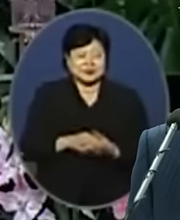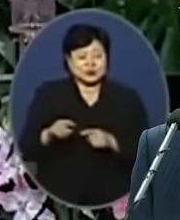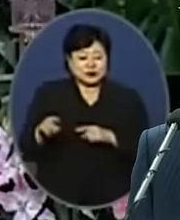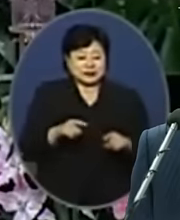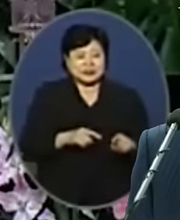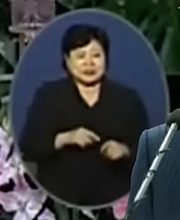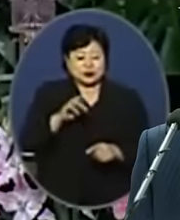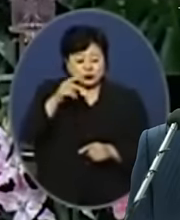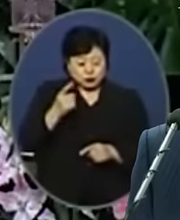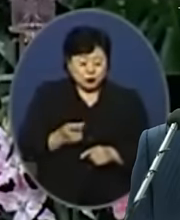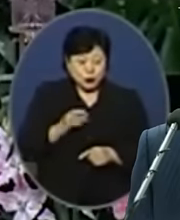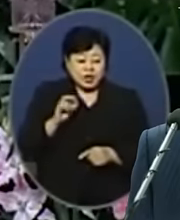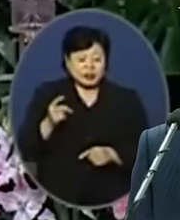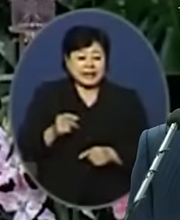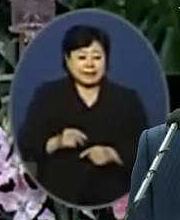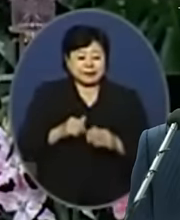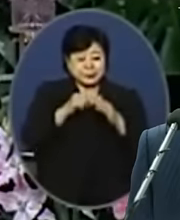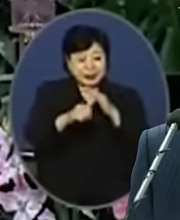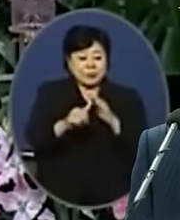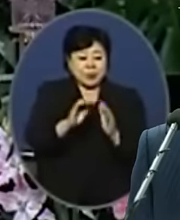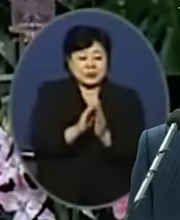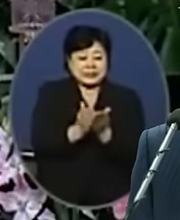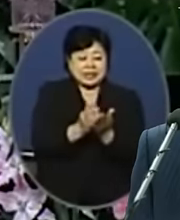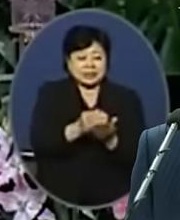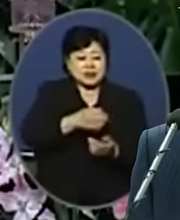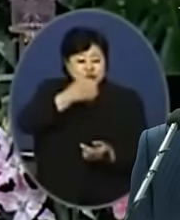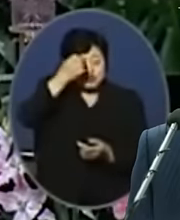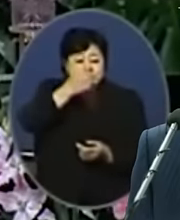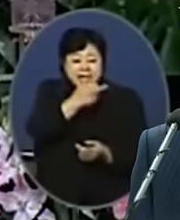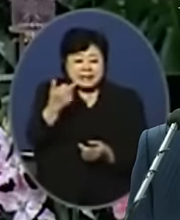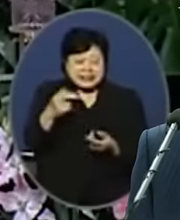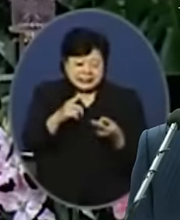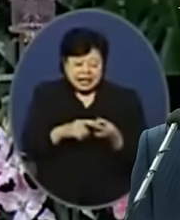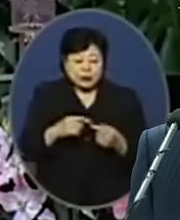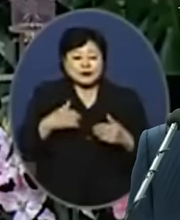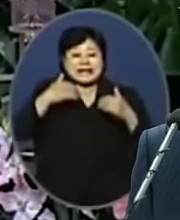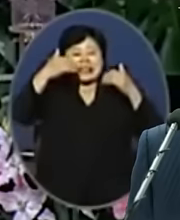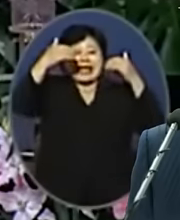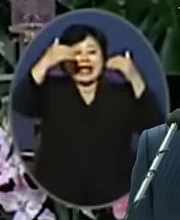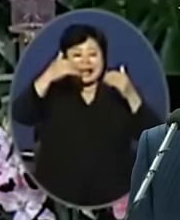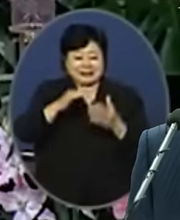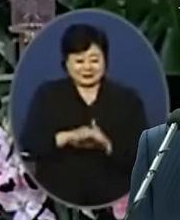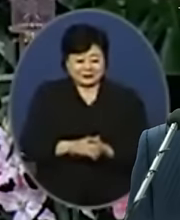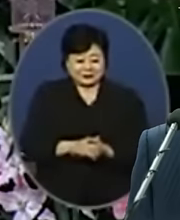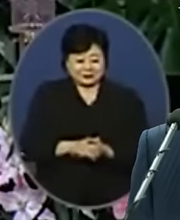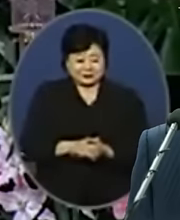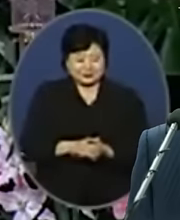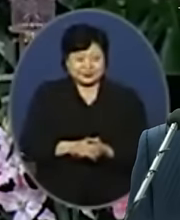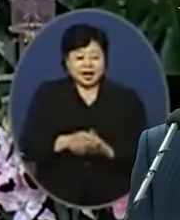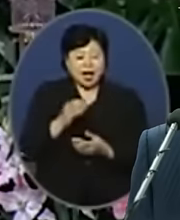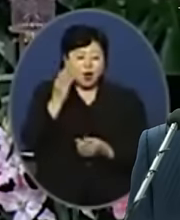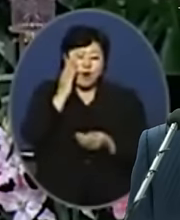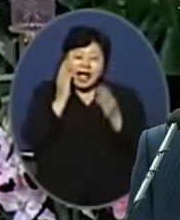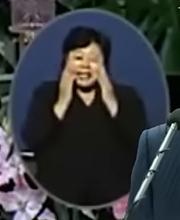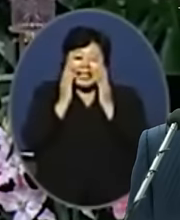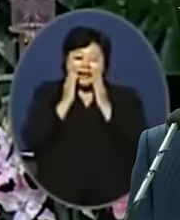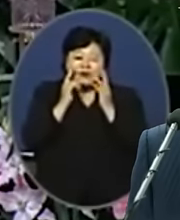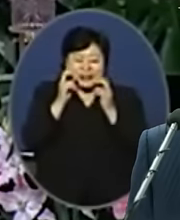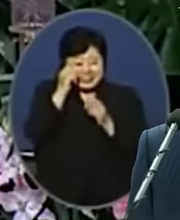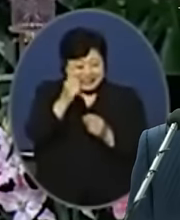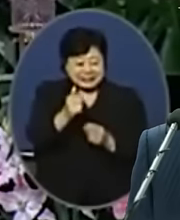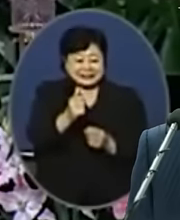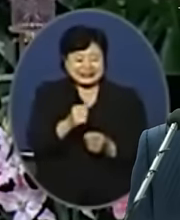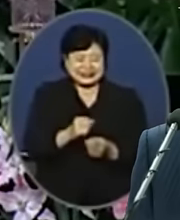운영자인 조영탁 대표가 쓴 책 꿈의 크기만큼 자란다에 나오는 글입니다. 화장품 회사 SD